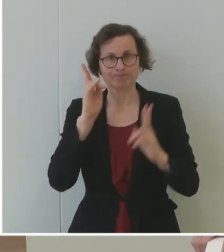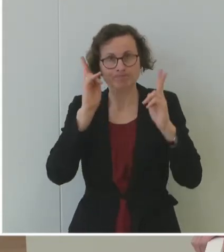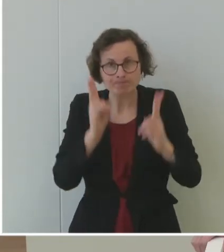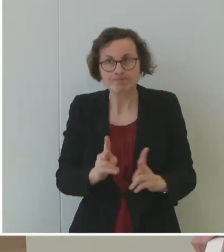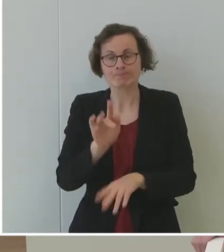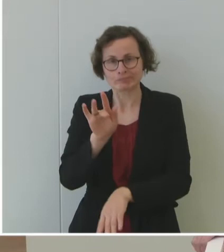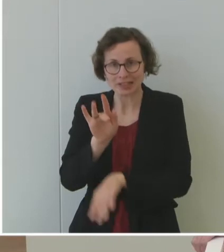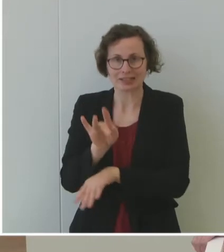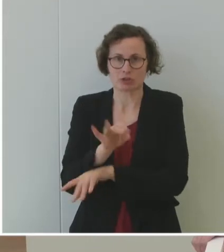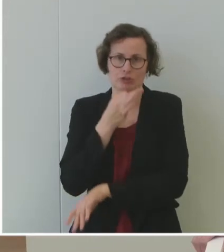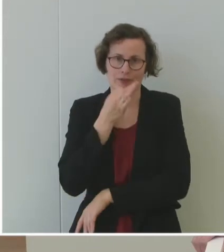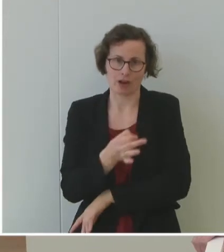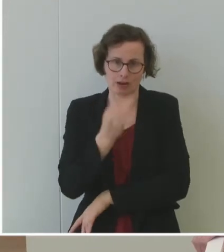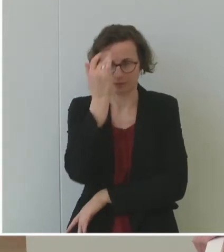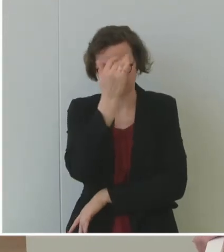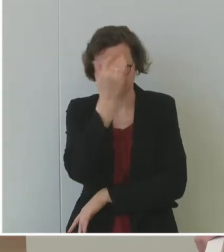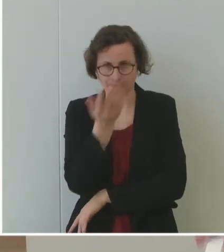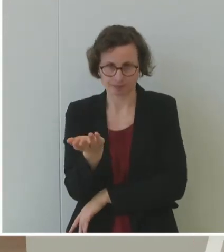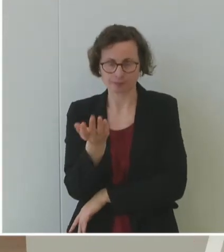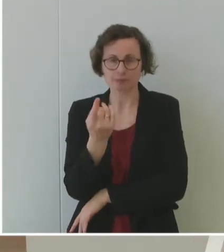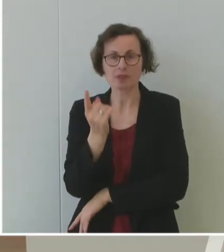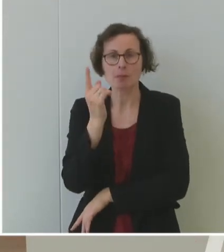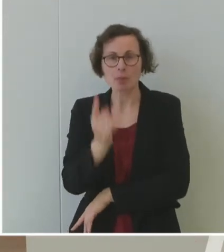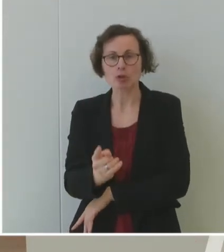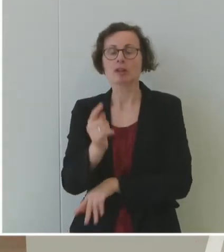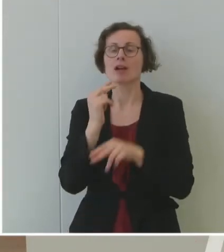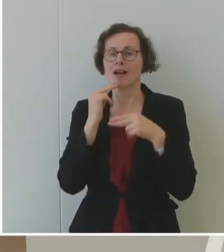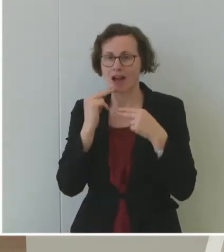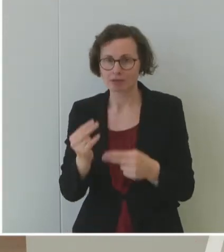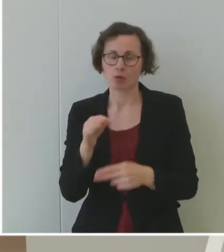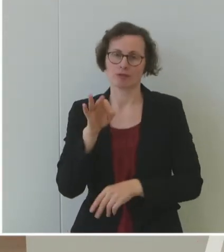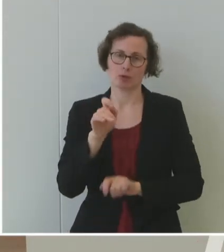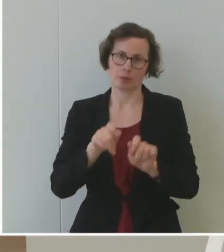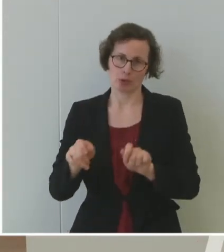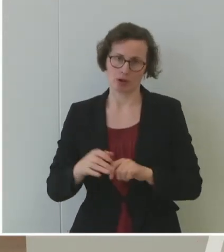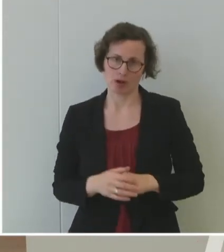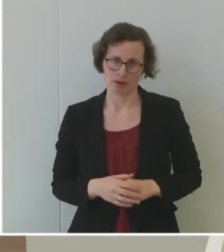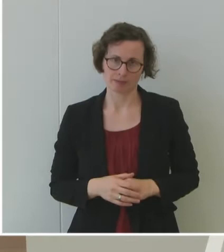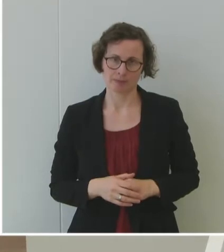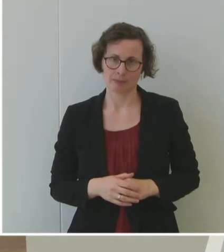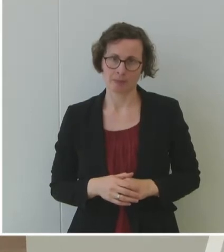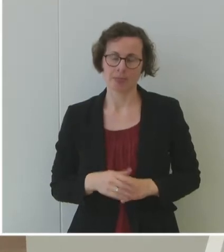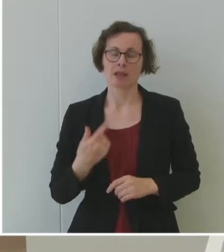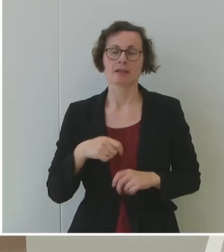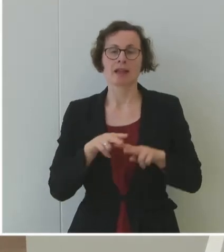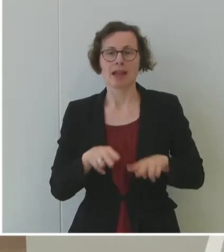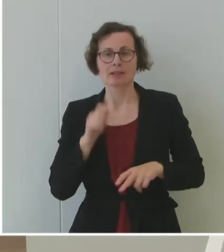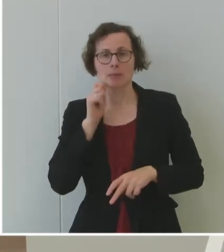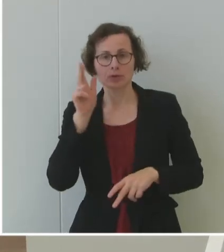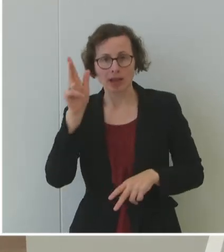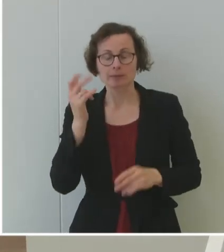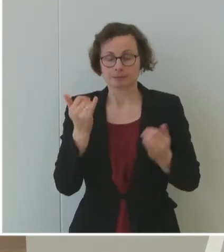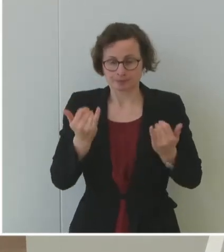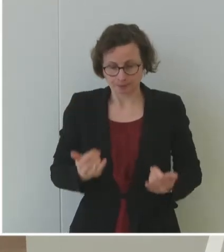lassen. Sie müssen sich diese Fragen stellen lassen und darauf auch Antworten finden. Und sehr geehrte Damen und Herren, Sie wollen jetzt einen 2 Milliarden